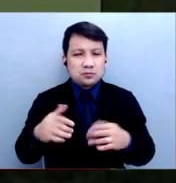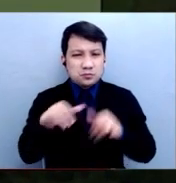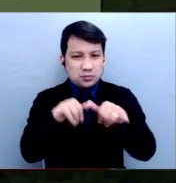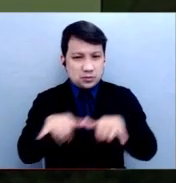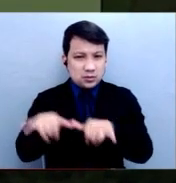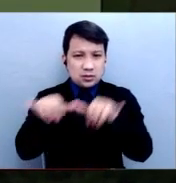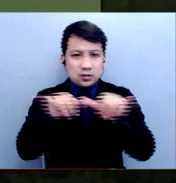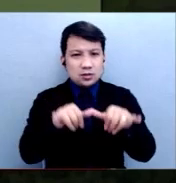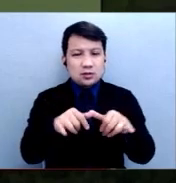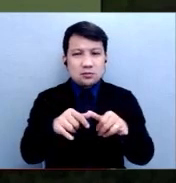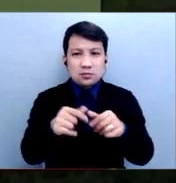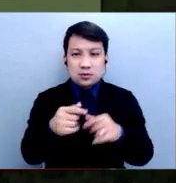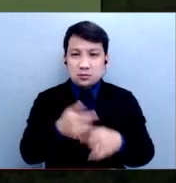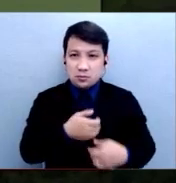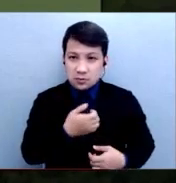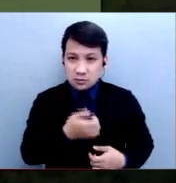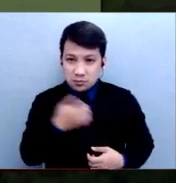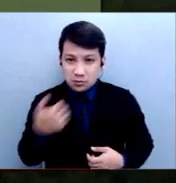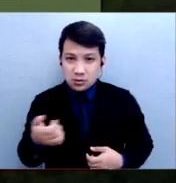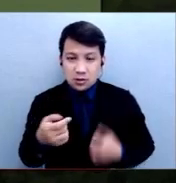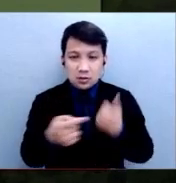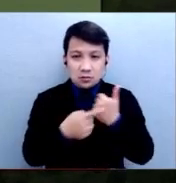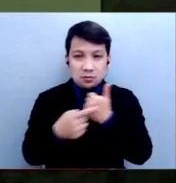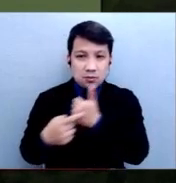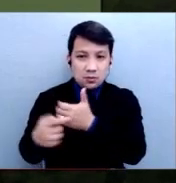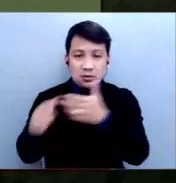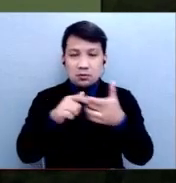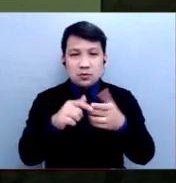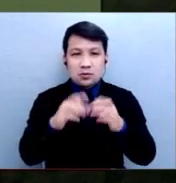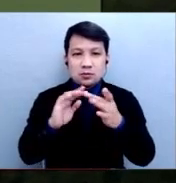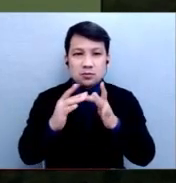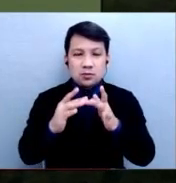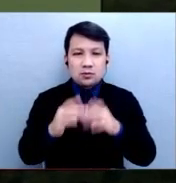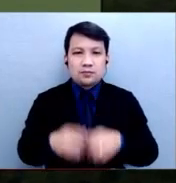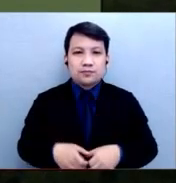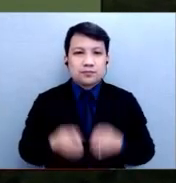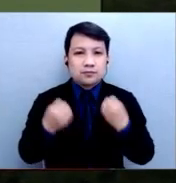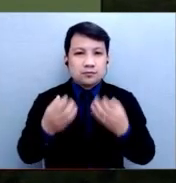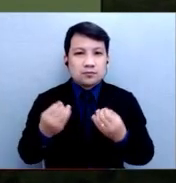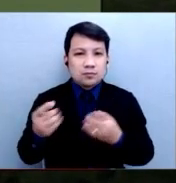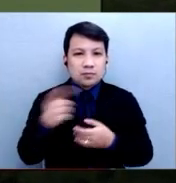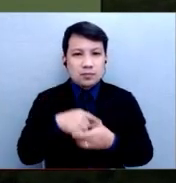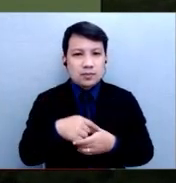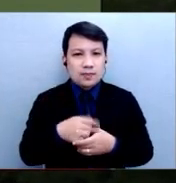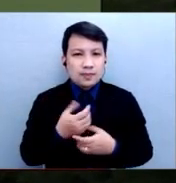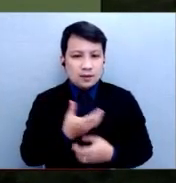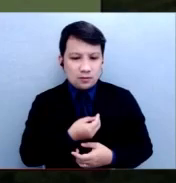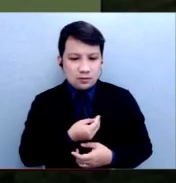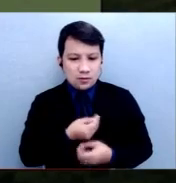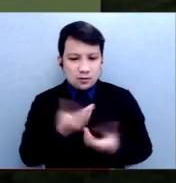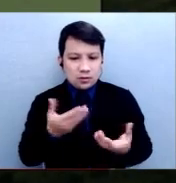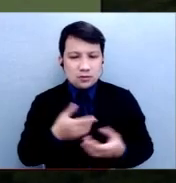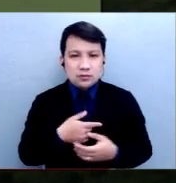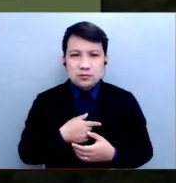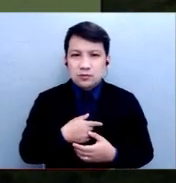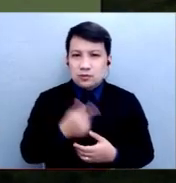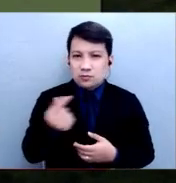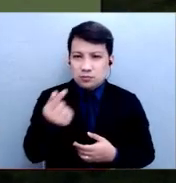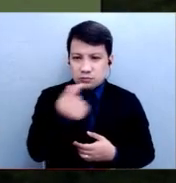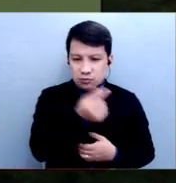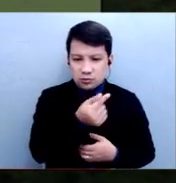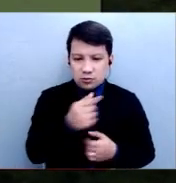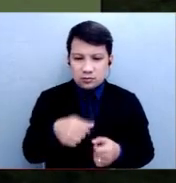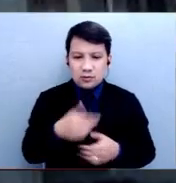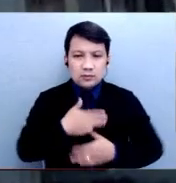emotional comparisons ng netizens base sa kanilang online comments, mas marami ang natakot, pero marami rin ang pumuso at